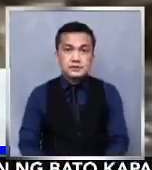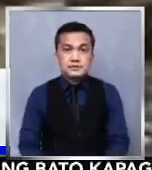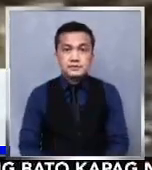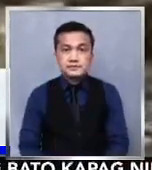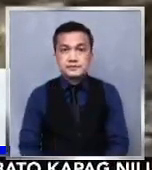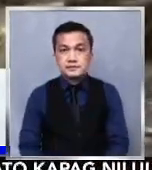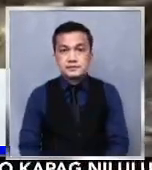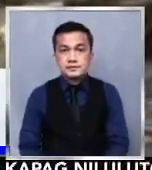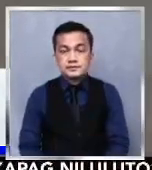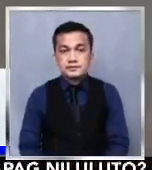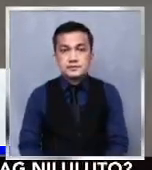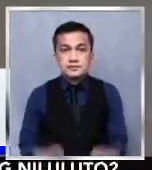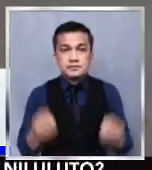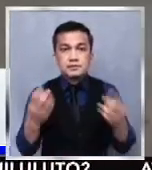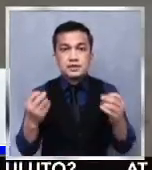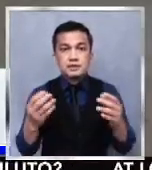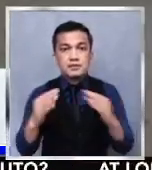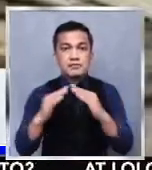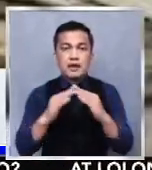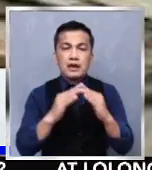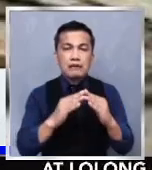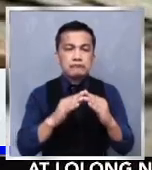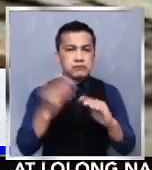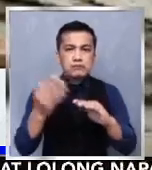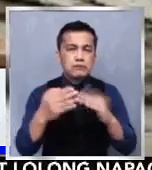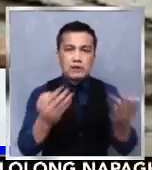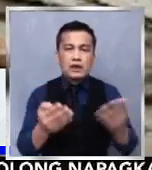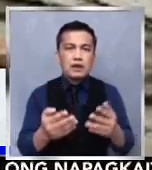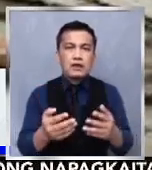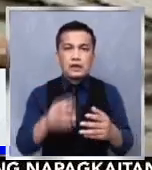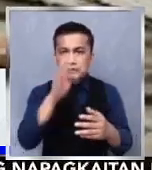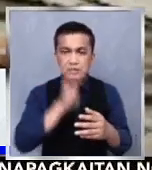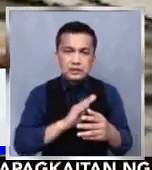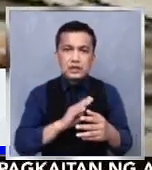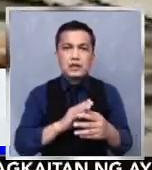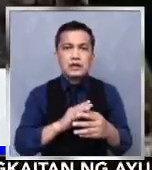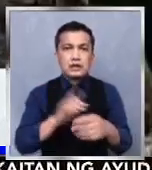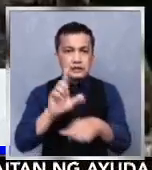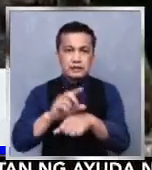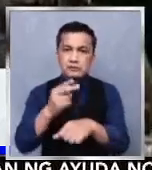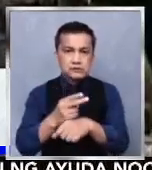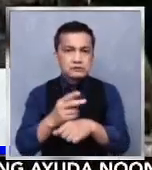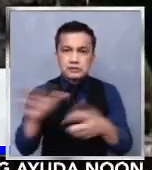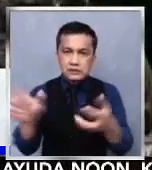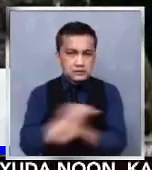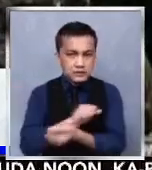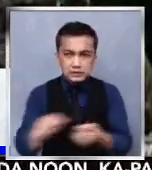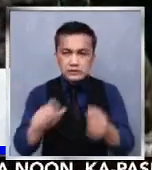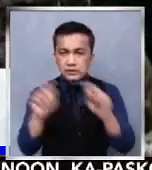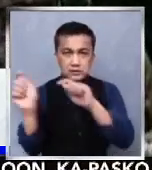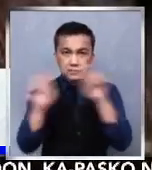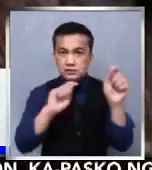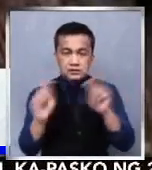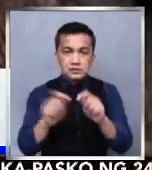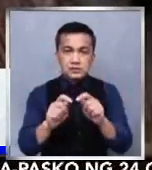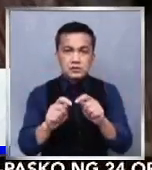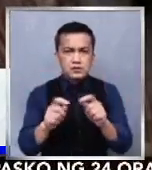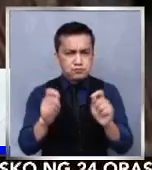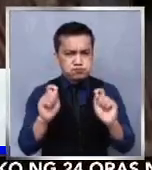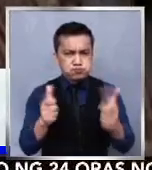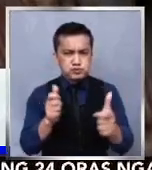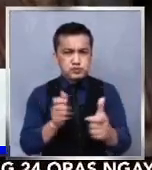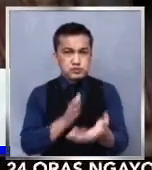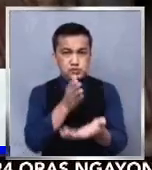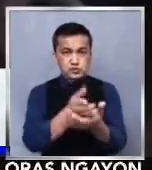Maraming bahay at kabuhayan ang kinuha ng bagyo, kaya isa ito sa agad pinuntahan ng GMA Kapuso Foundation para hatiran